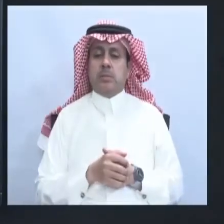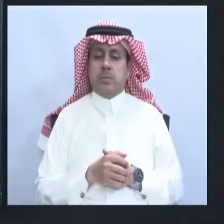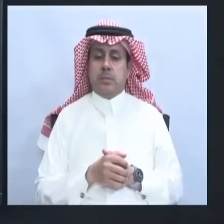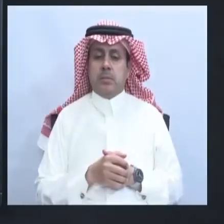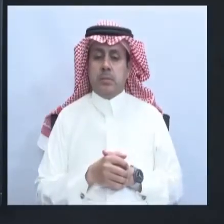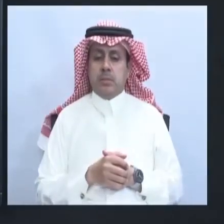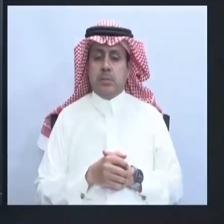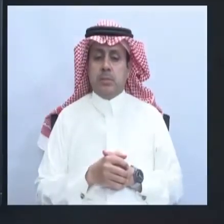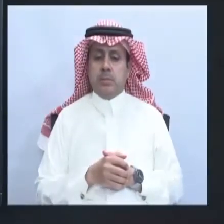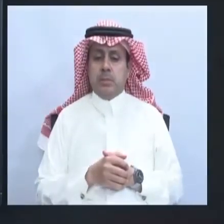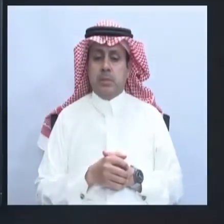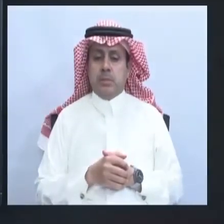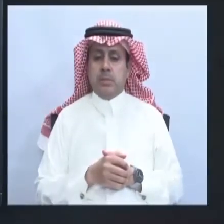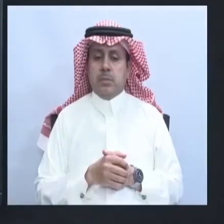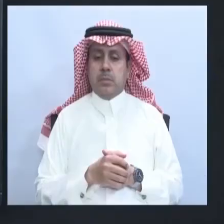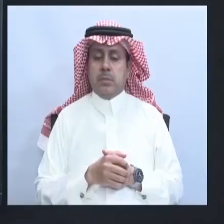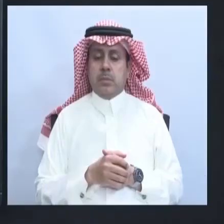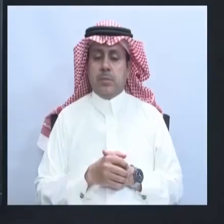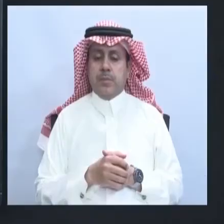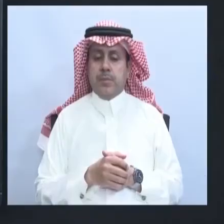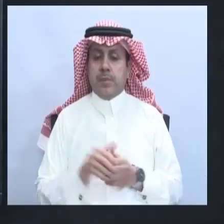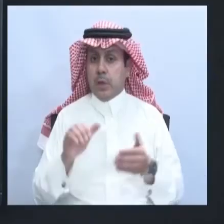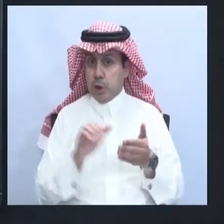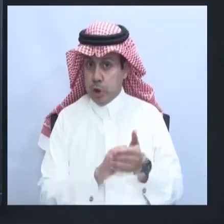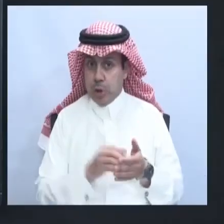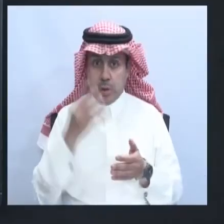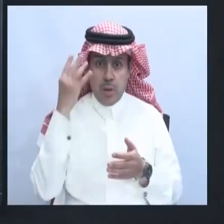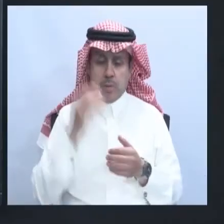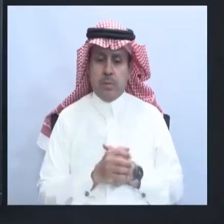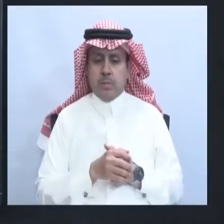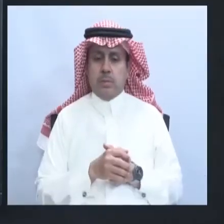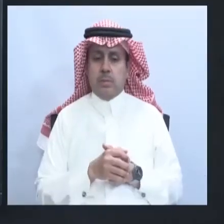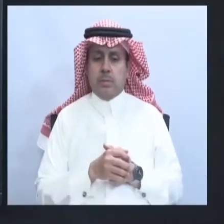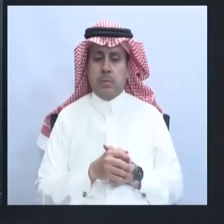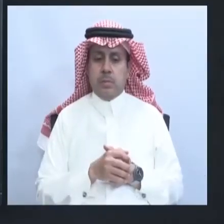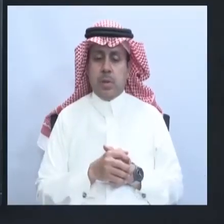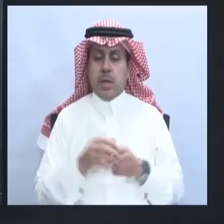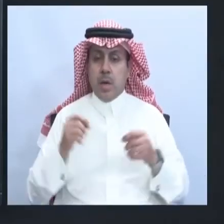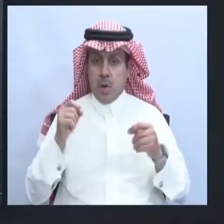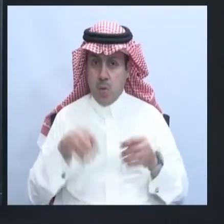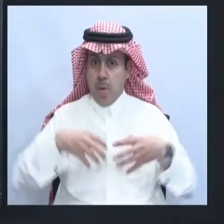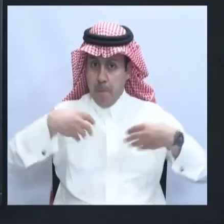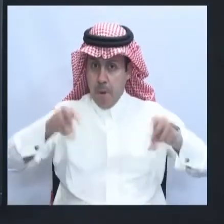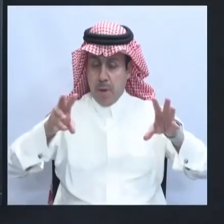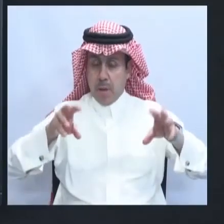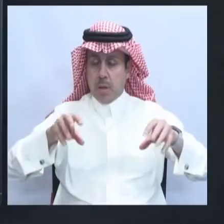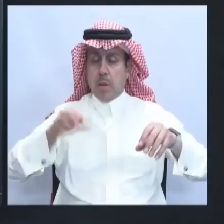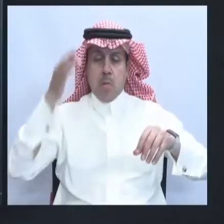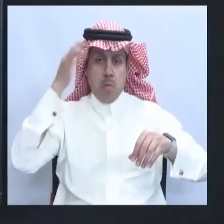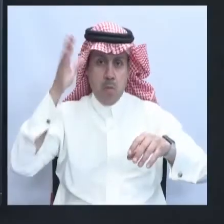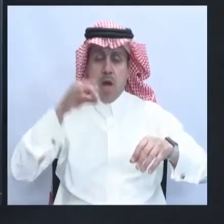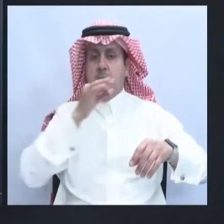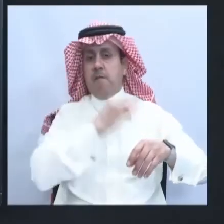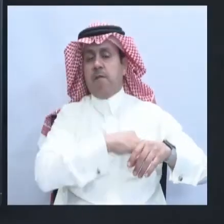كونوا معي ايها الطلاب الطالبات ايضا للوقوف على الشرط الرابع ان يكون المبيع مباح